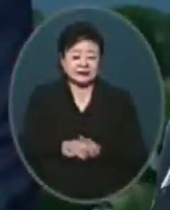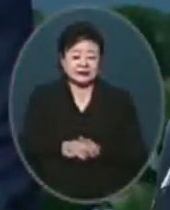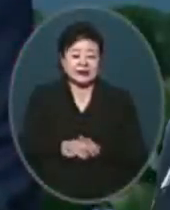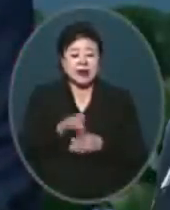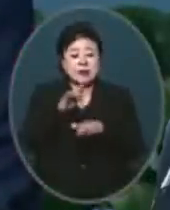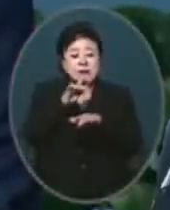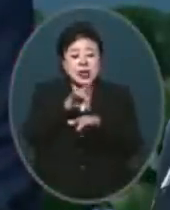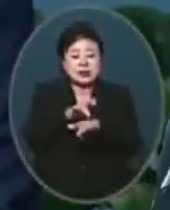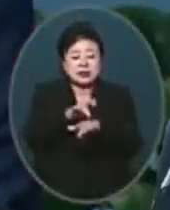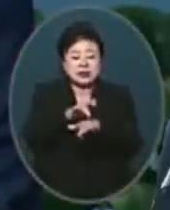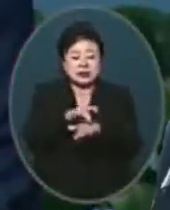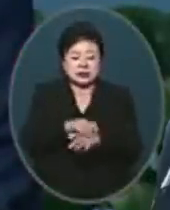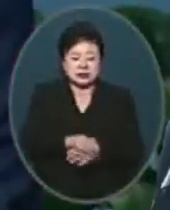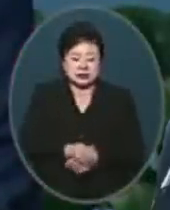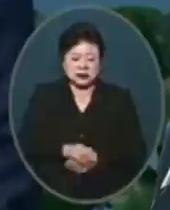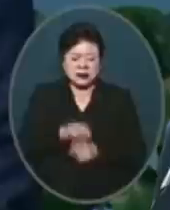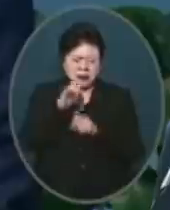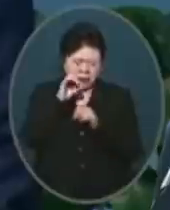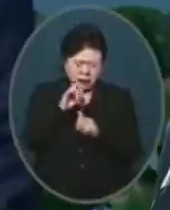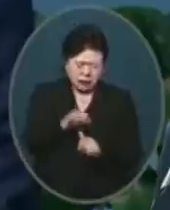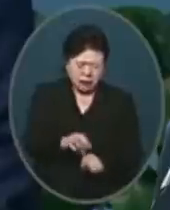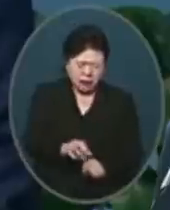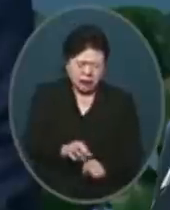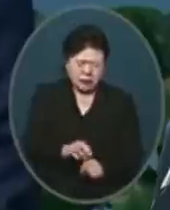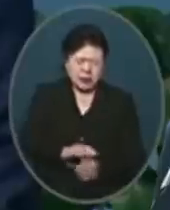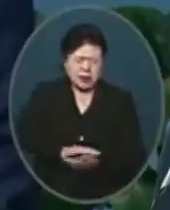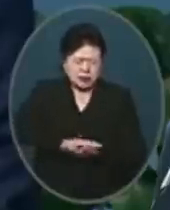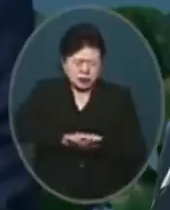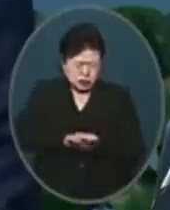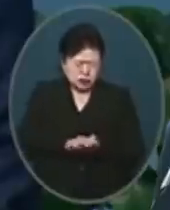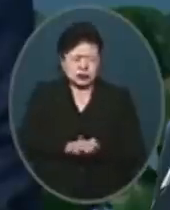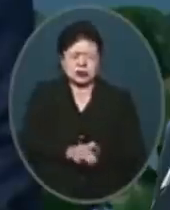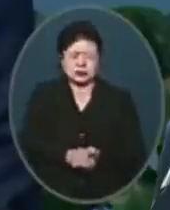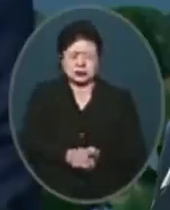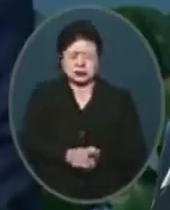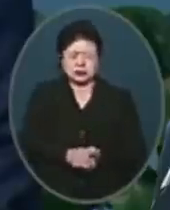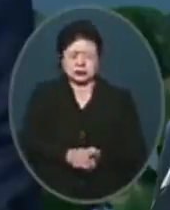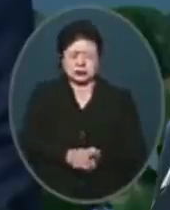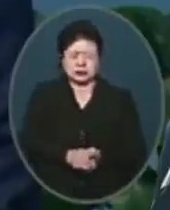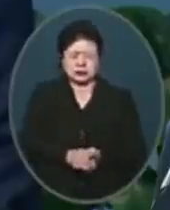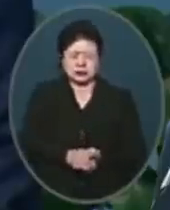그 마귀의 억압에 짓눌려서